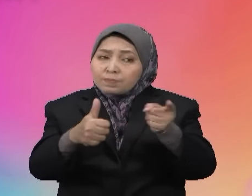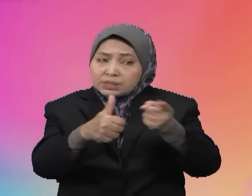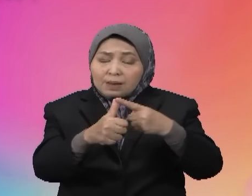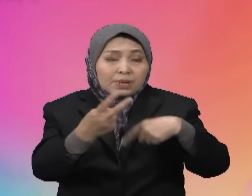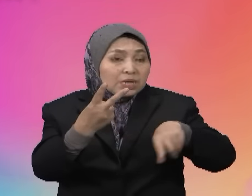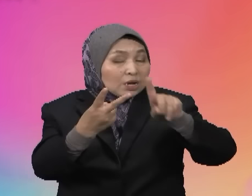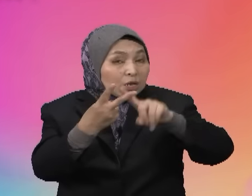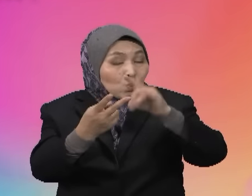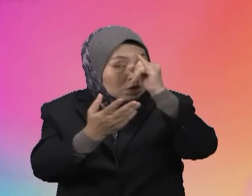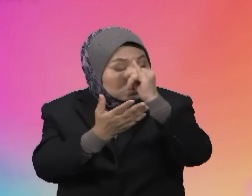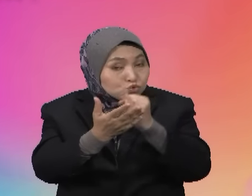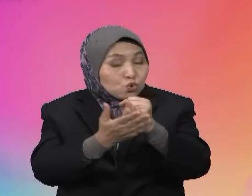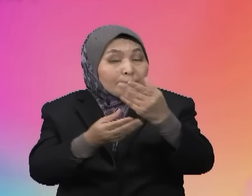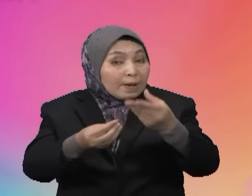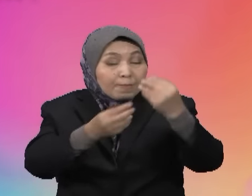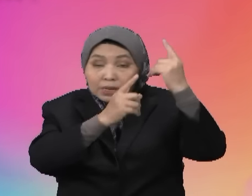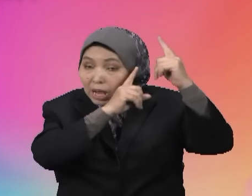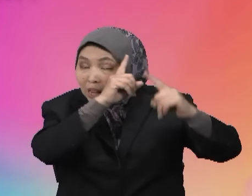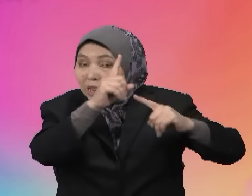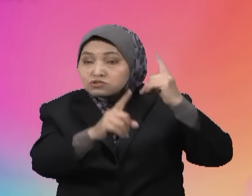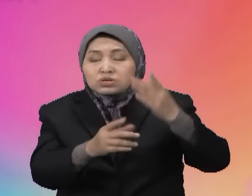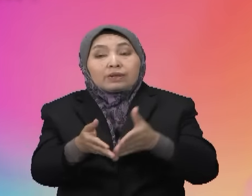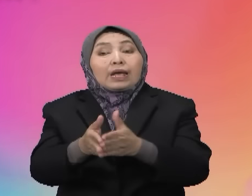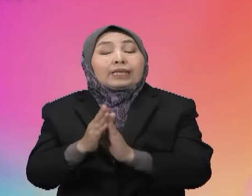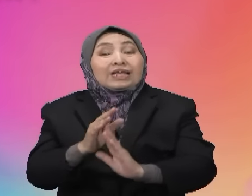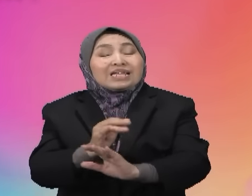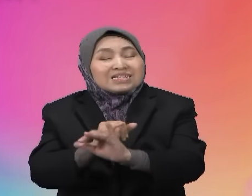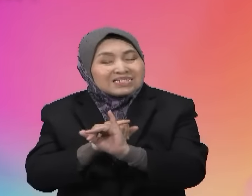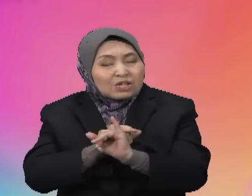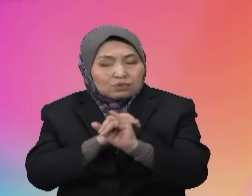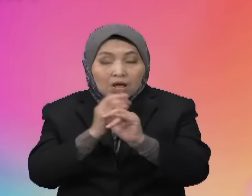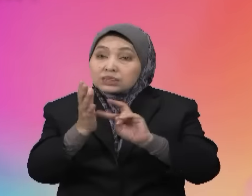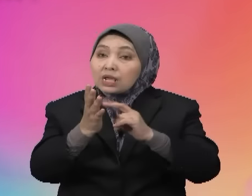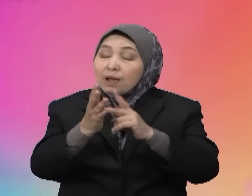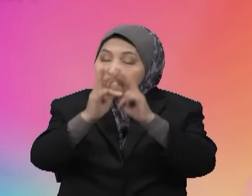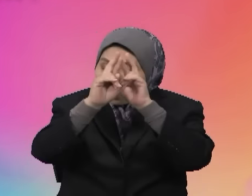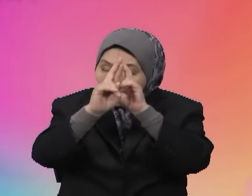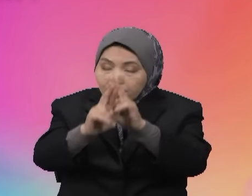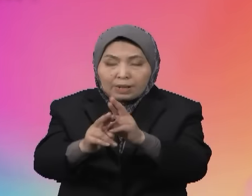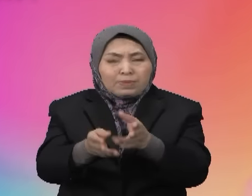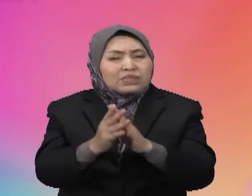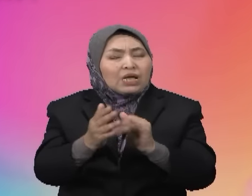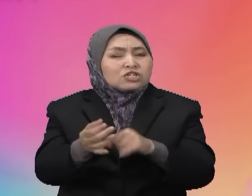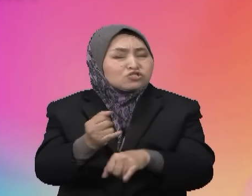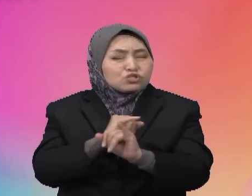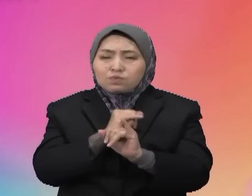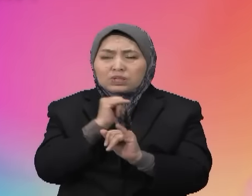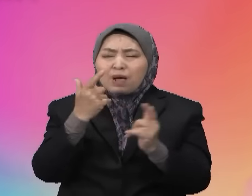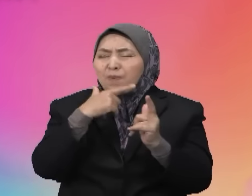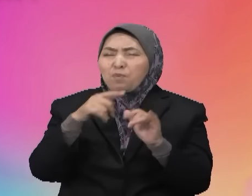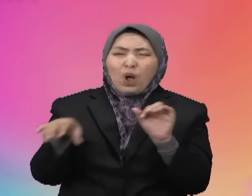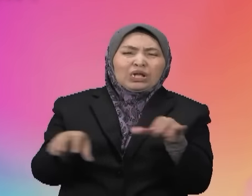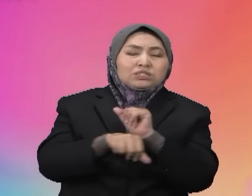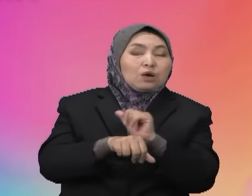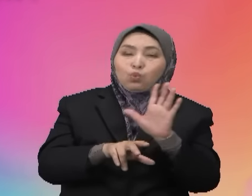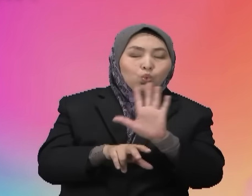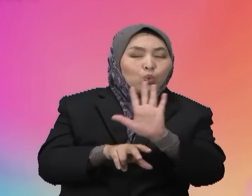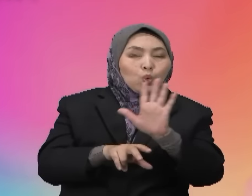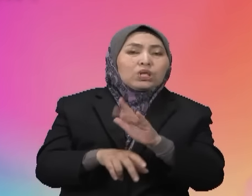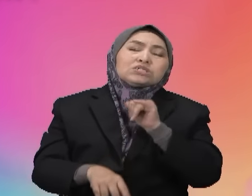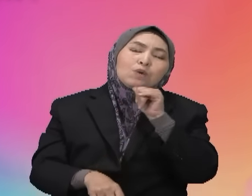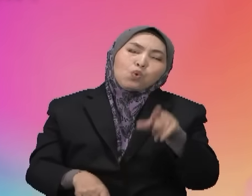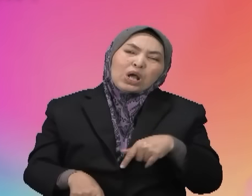kedua, jujur dalam memberi alasan dan meminta izin tanda penghormatan. Bukannya minta izin pasal tak nak buat kerja, Ustaz. Ya? Saya bukan tak nak